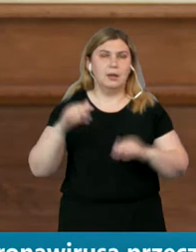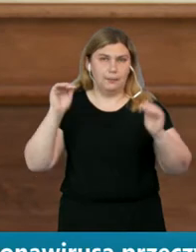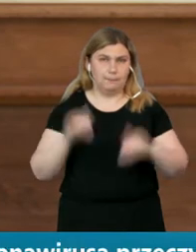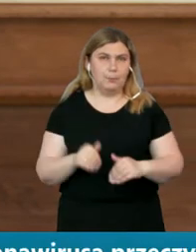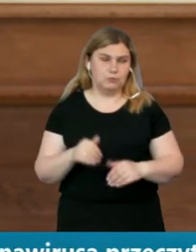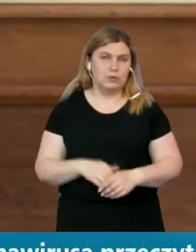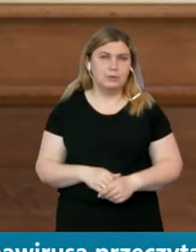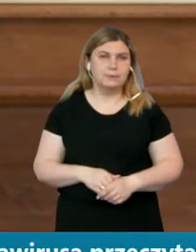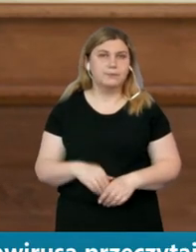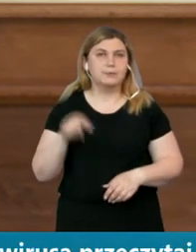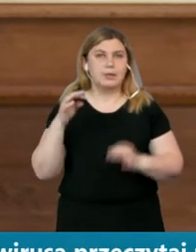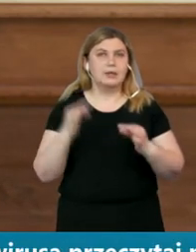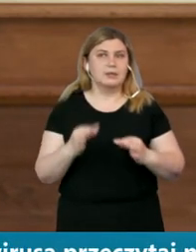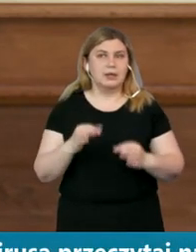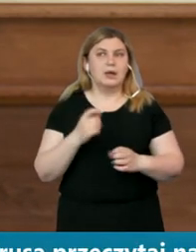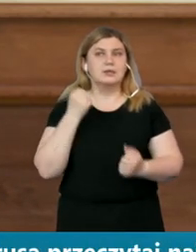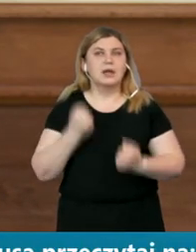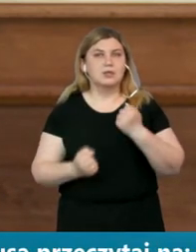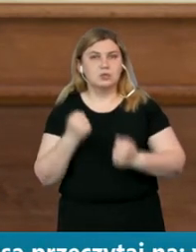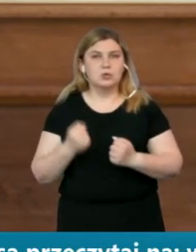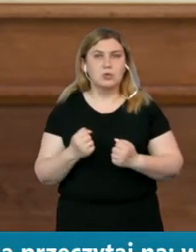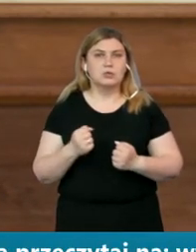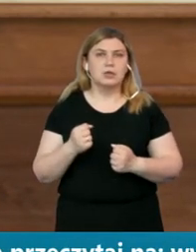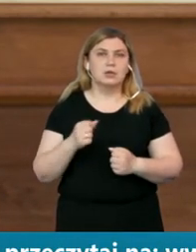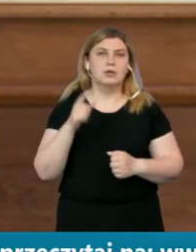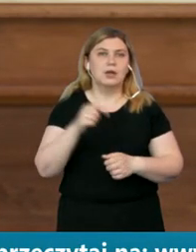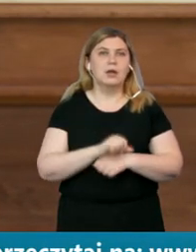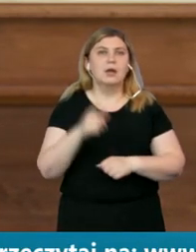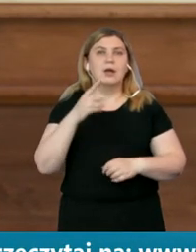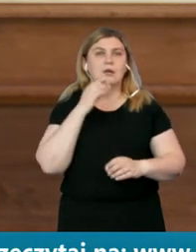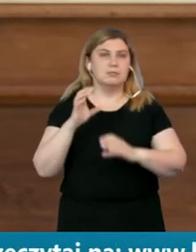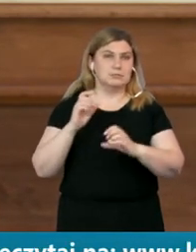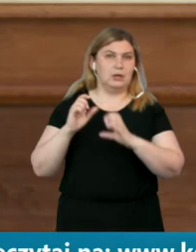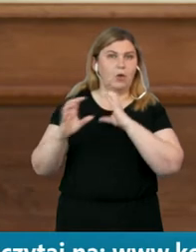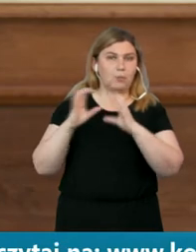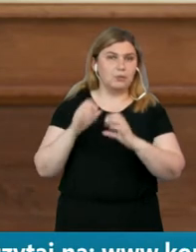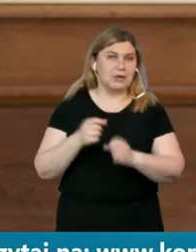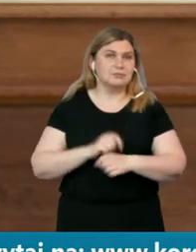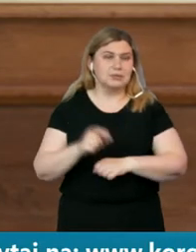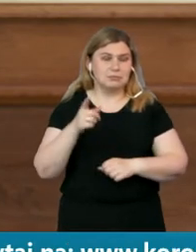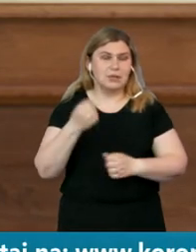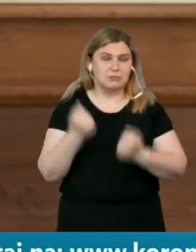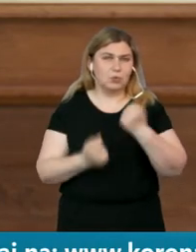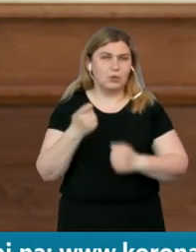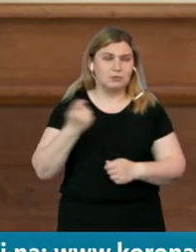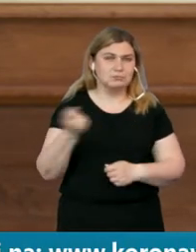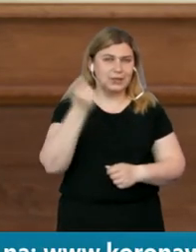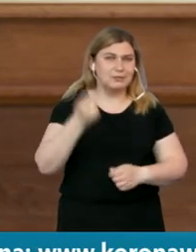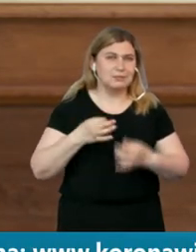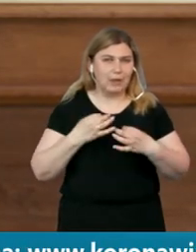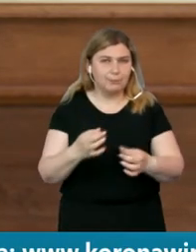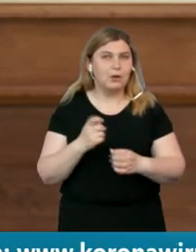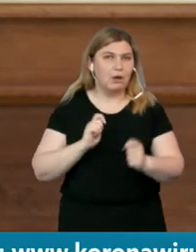ile się po prostu da. No i jesteśmy w tym najtrudniejszym, najbardziej czarnym z punktu widzenia komunikacyjnego momencie, który po prostu